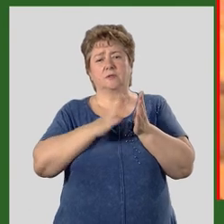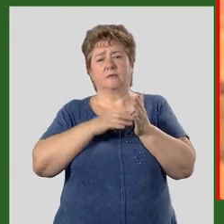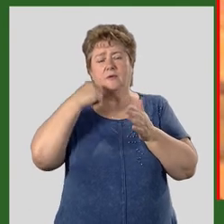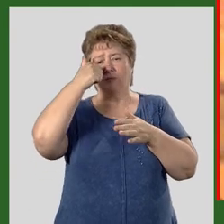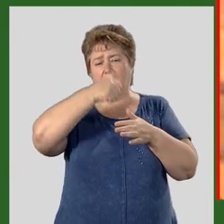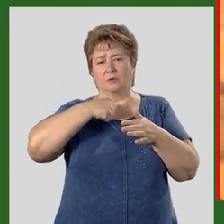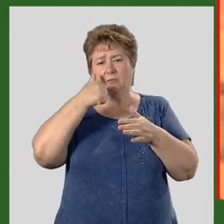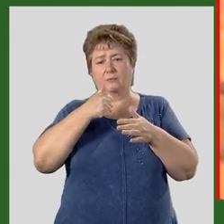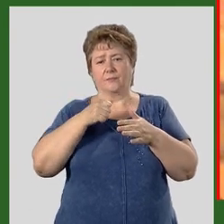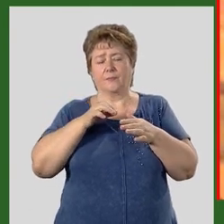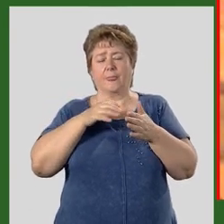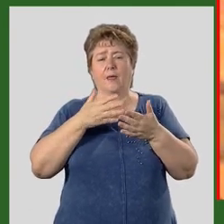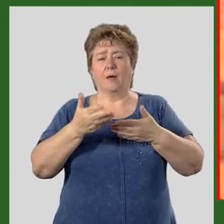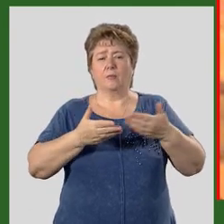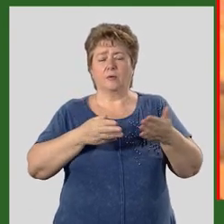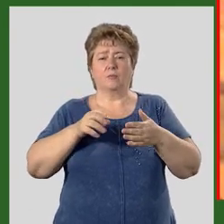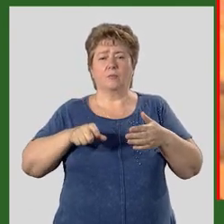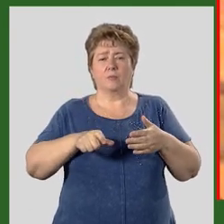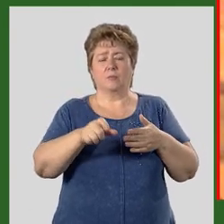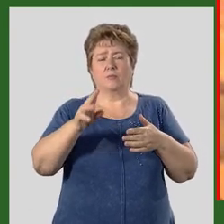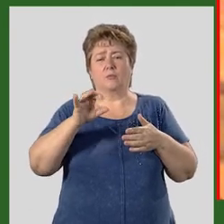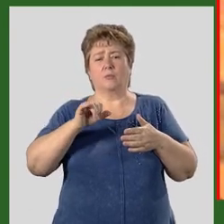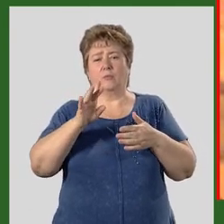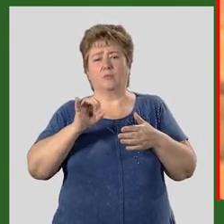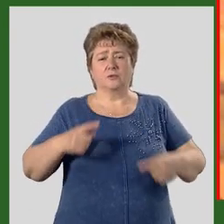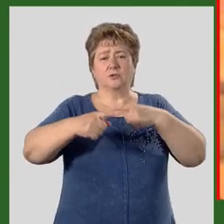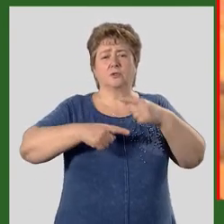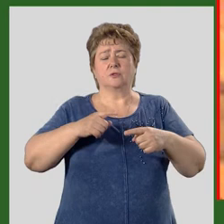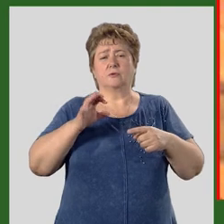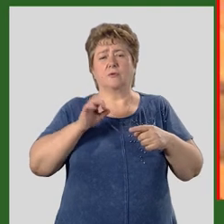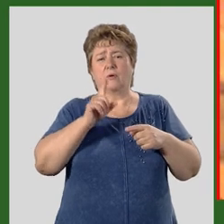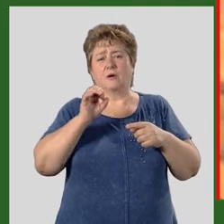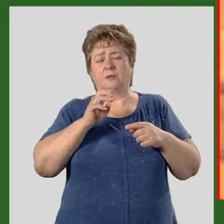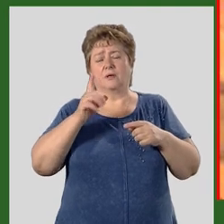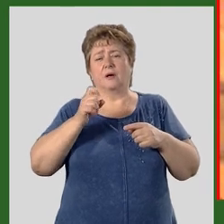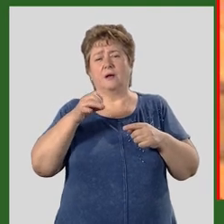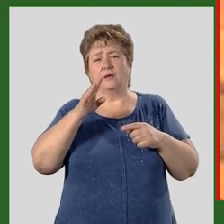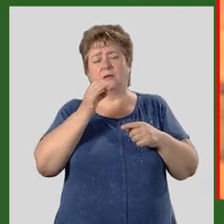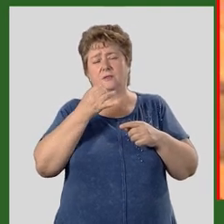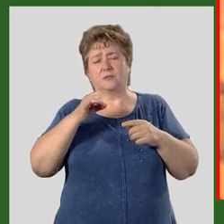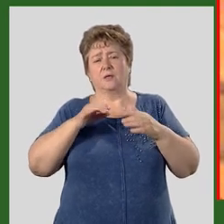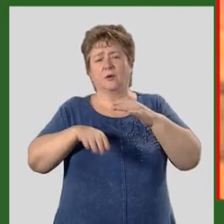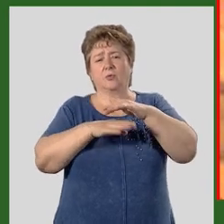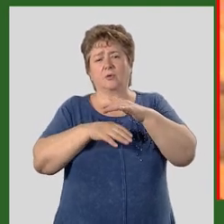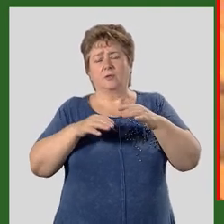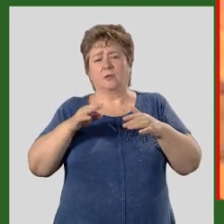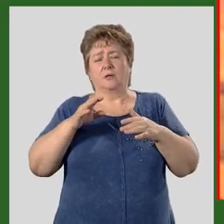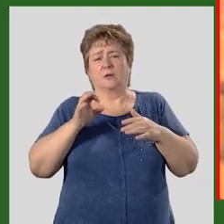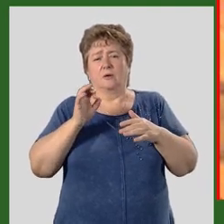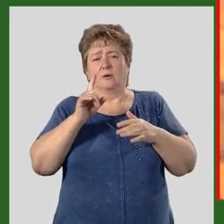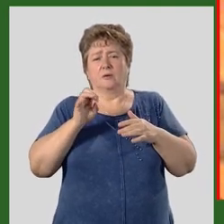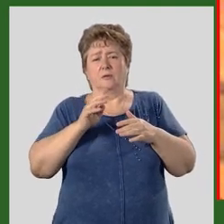1879 году. Пройдя по реке Урунгу через оазис Халийский и пустыню в